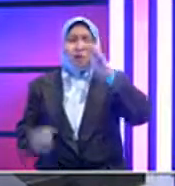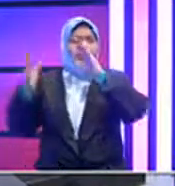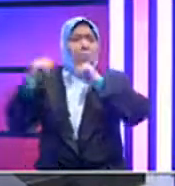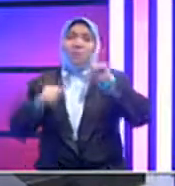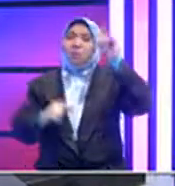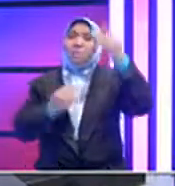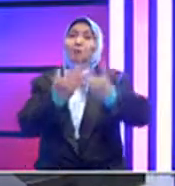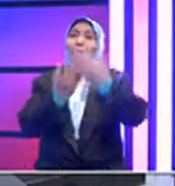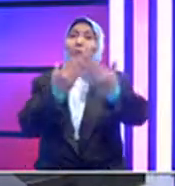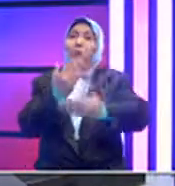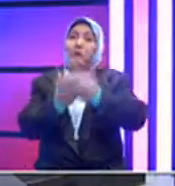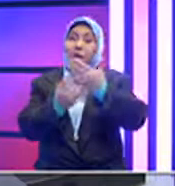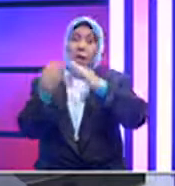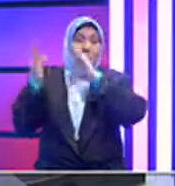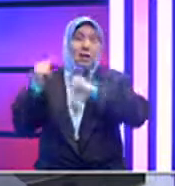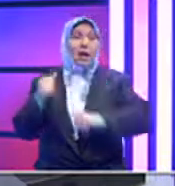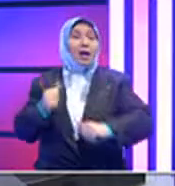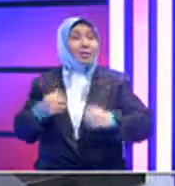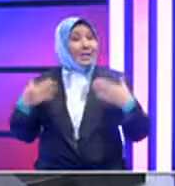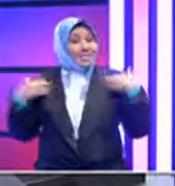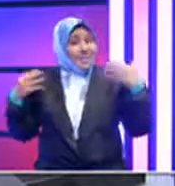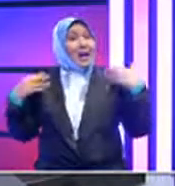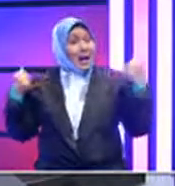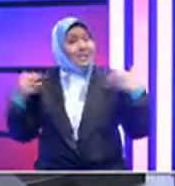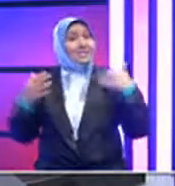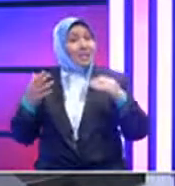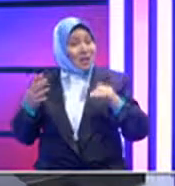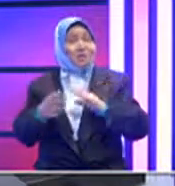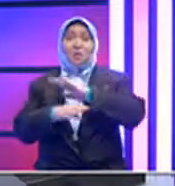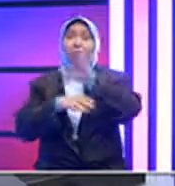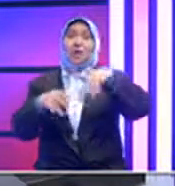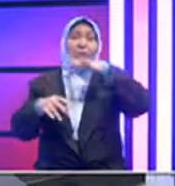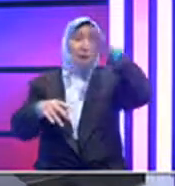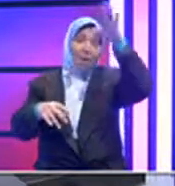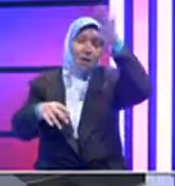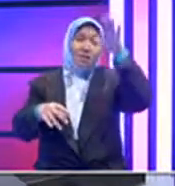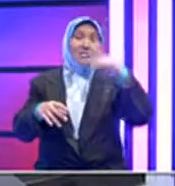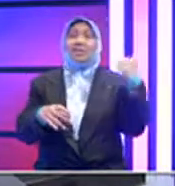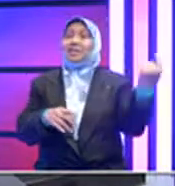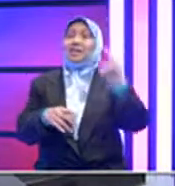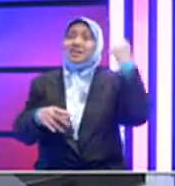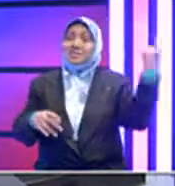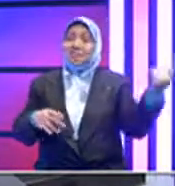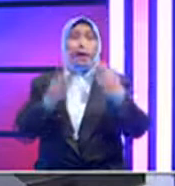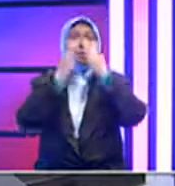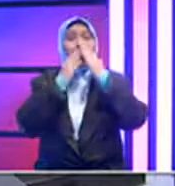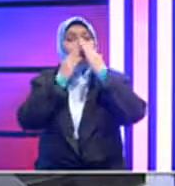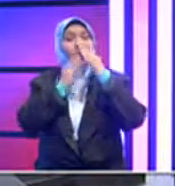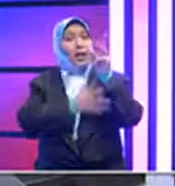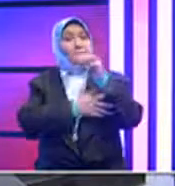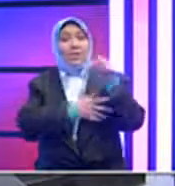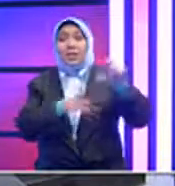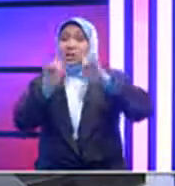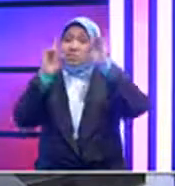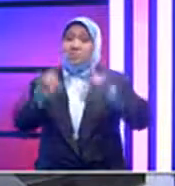memudahkan namun kamu biasa oleh semula semua lebih buaya semoga sehat senantiasa Amin ya robbal alamin bagi yang